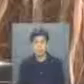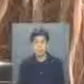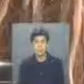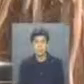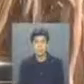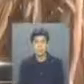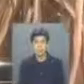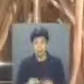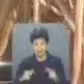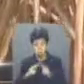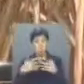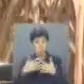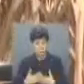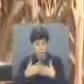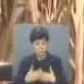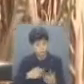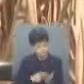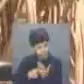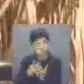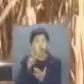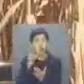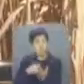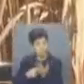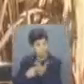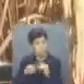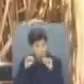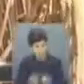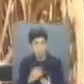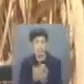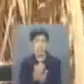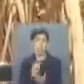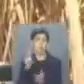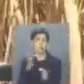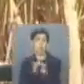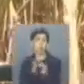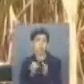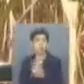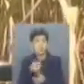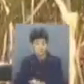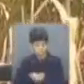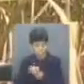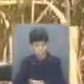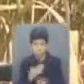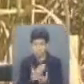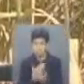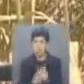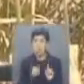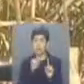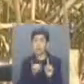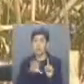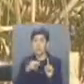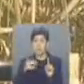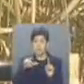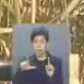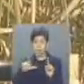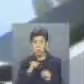กระทรวงอุตสาหกรรมนะคะจะเสนอให้คณะรัฐมนตรีเห็นชอบหลักการกู้เงินจากธนาคารเพื่อการเกษตรและสหกรณ์จำนวน 1.5 หมื่นล้านบาท